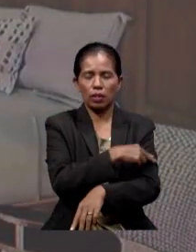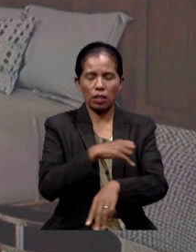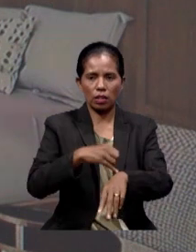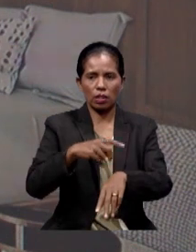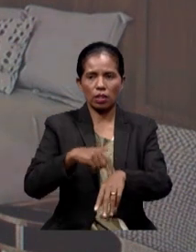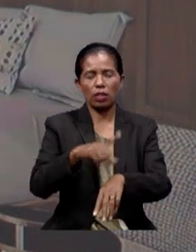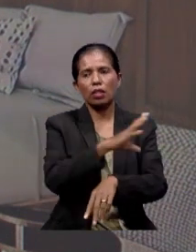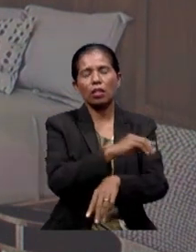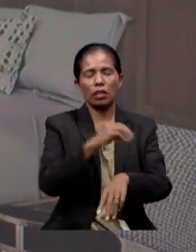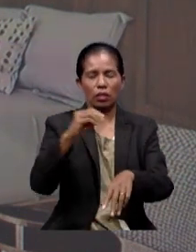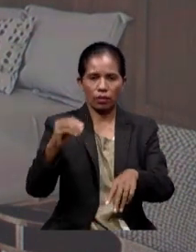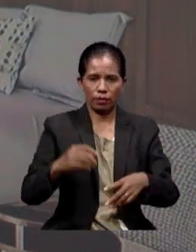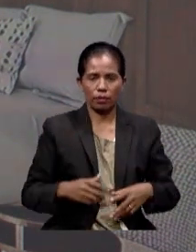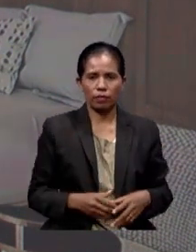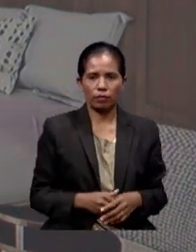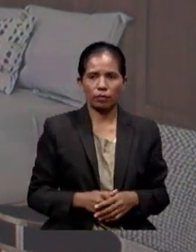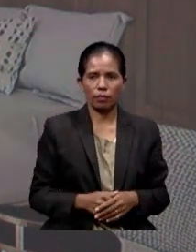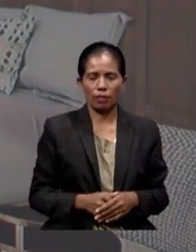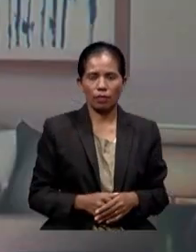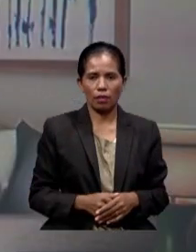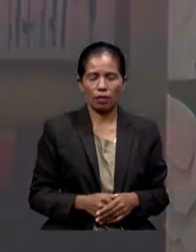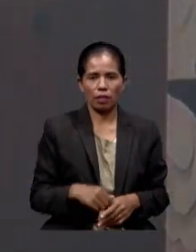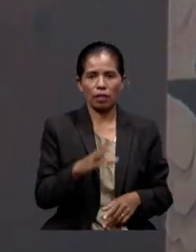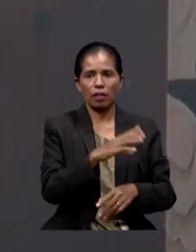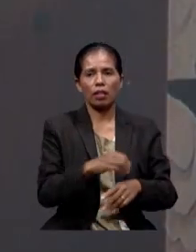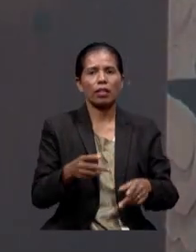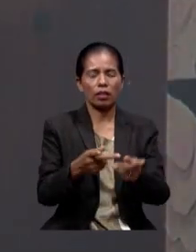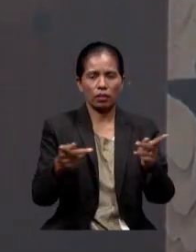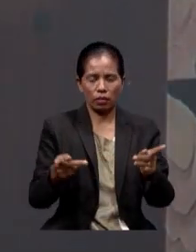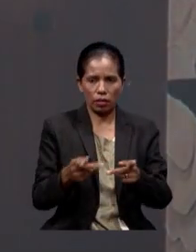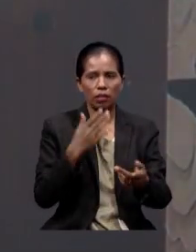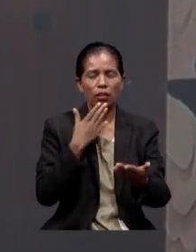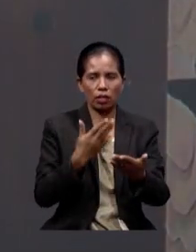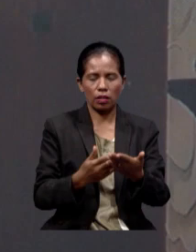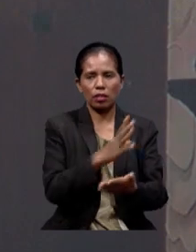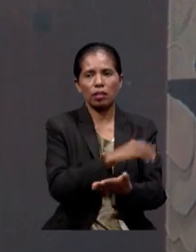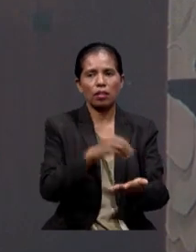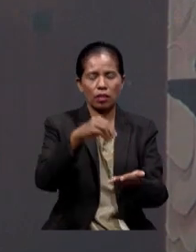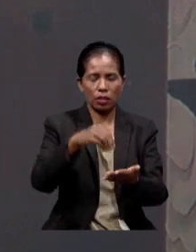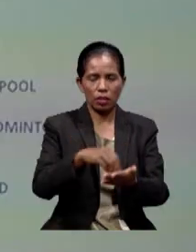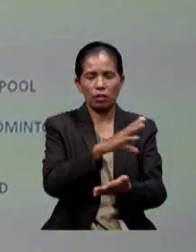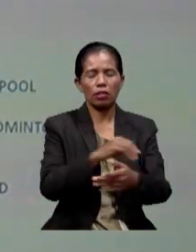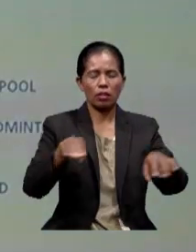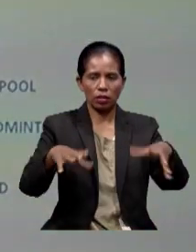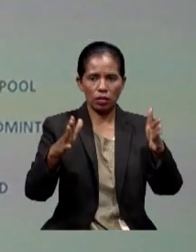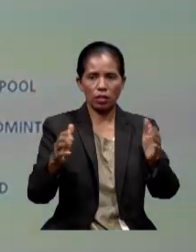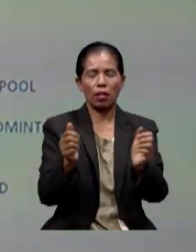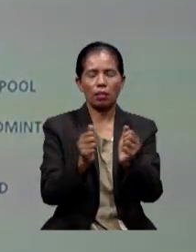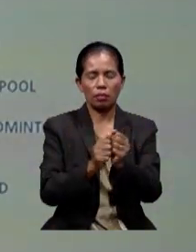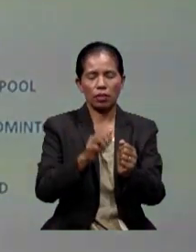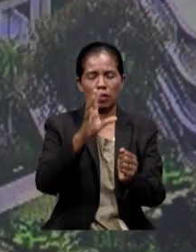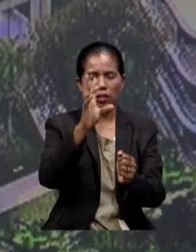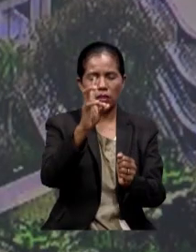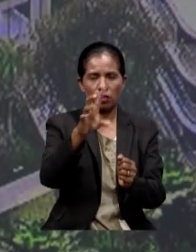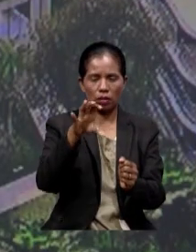no centro comercial. Kompleksu turistiku ne ia fase kriasaun ne be se kria postu trabalho besik atus hitu lima